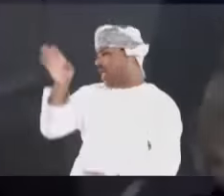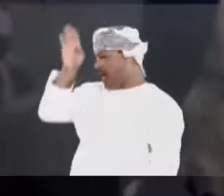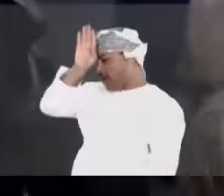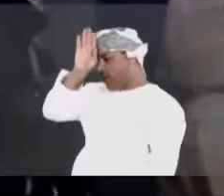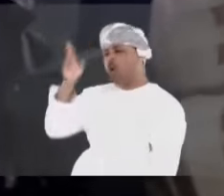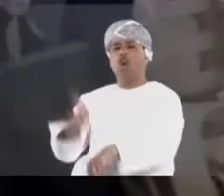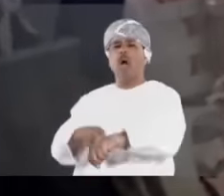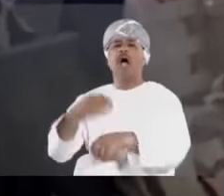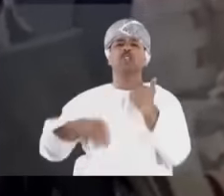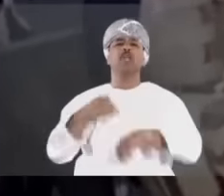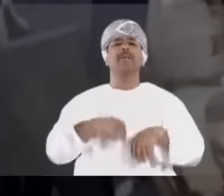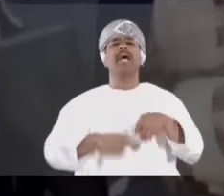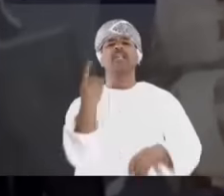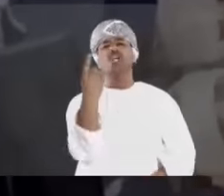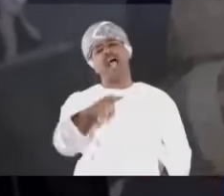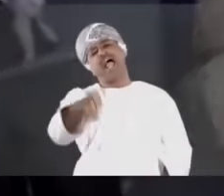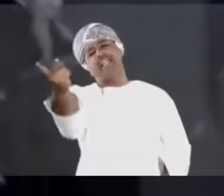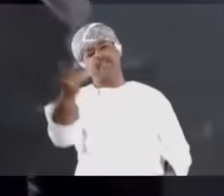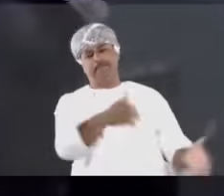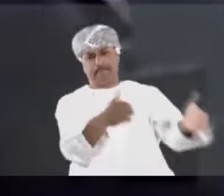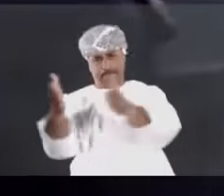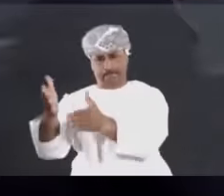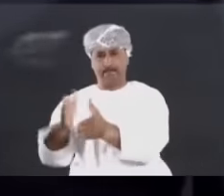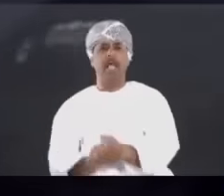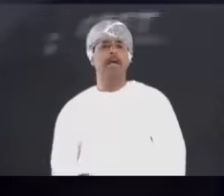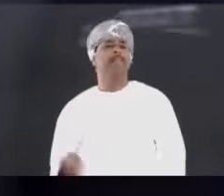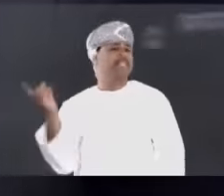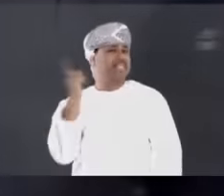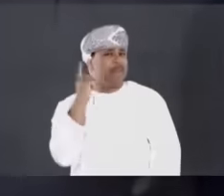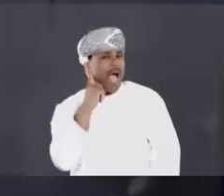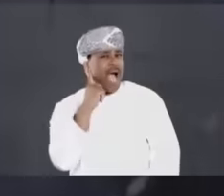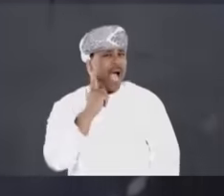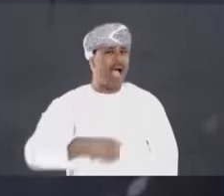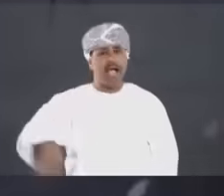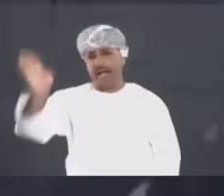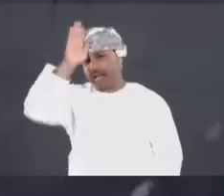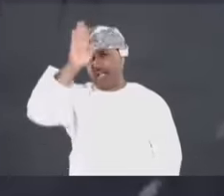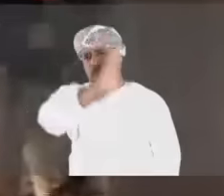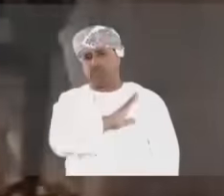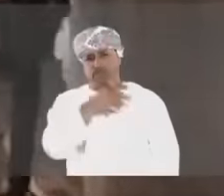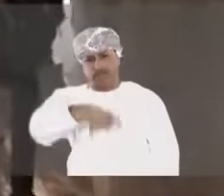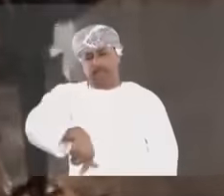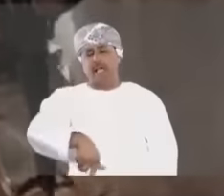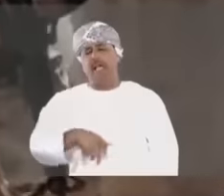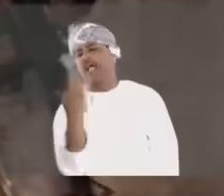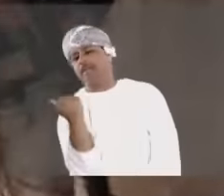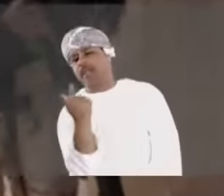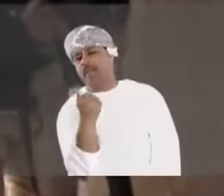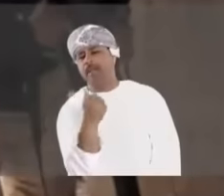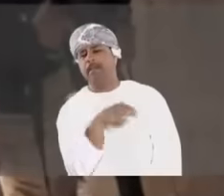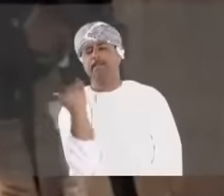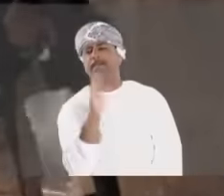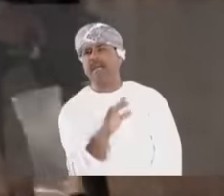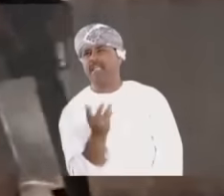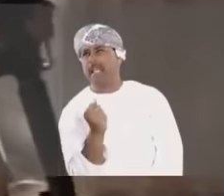وإصابة 10 آخرين. وكانت مصادر أمنية عراقية أعلنت في وقت سابق عن